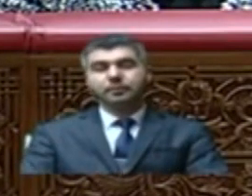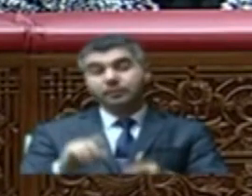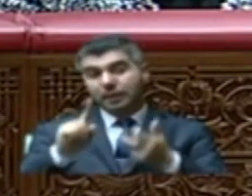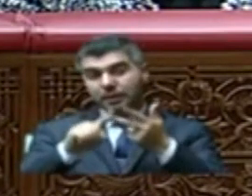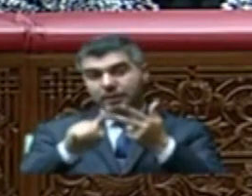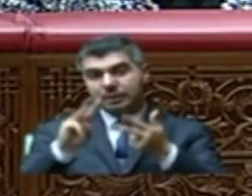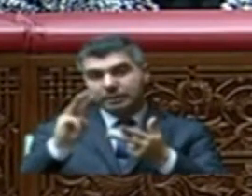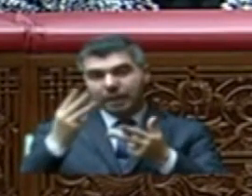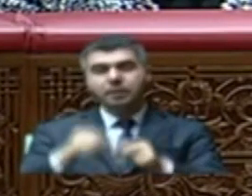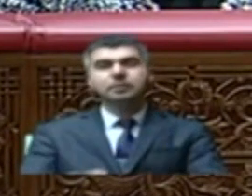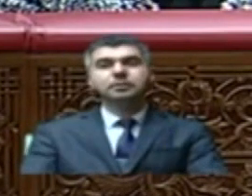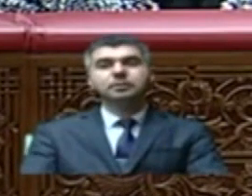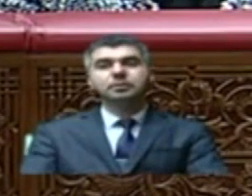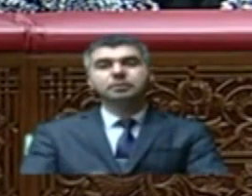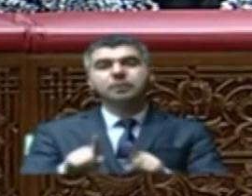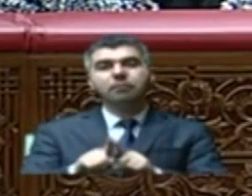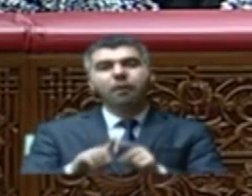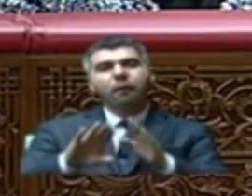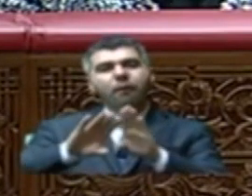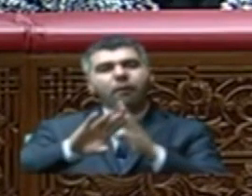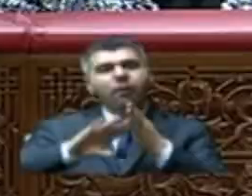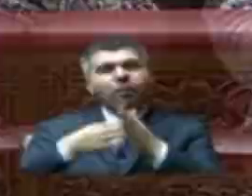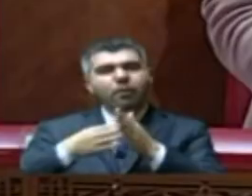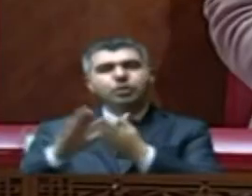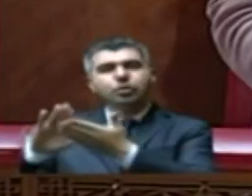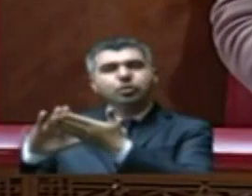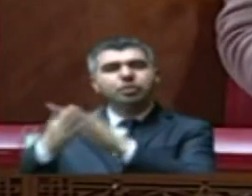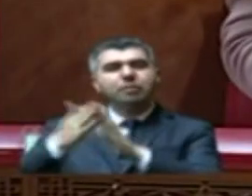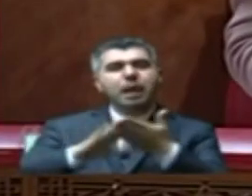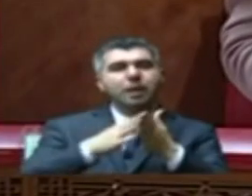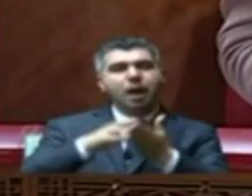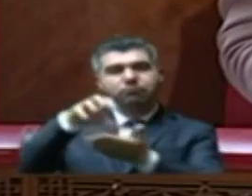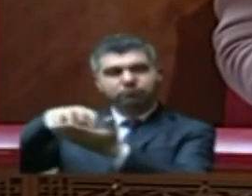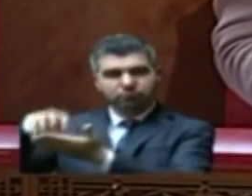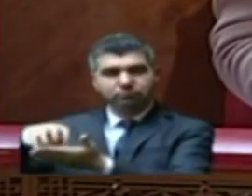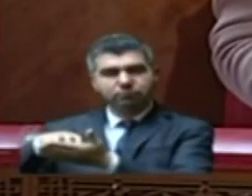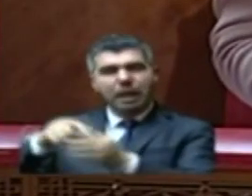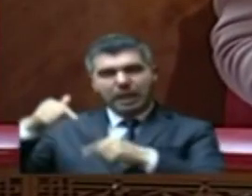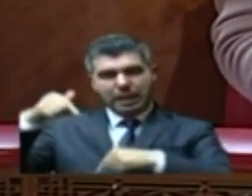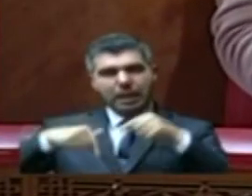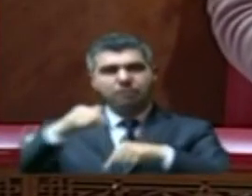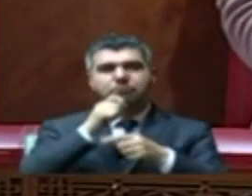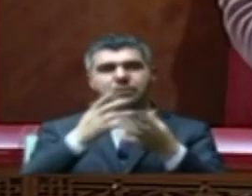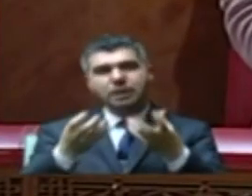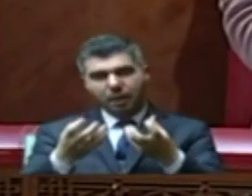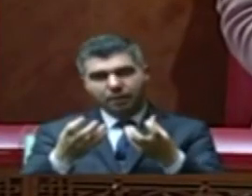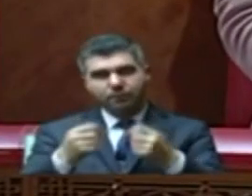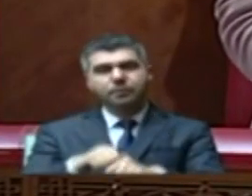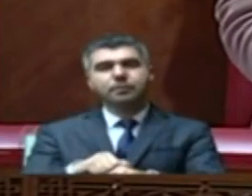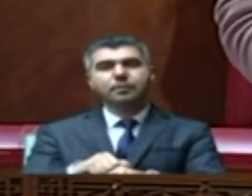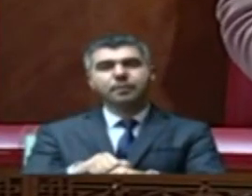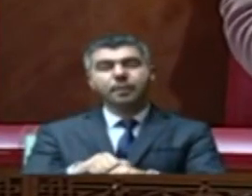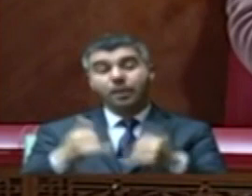هي اللي متعلقة بالشبكة ديال المؤسسات. انتم عارفين بأنه كاين مؤسسات الرعاية الاجتماعية اللي هي